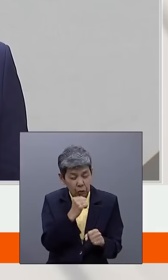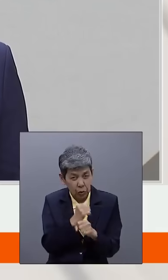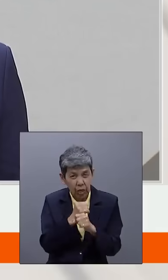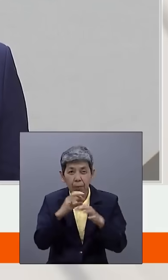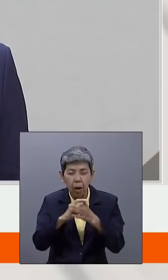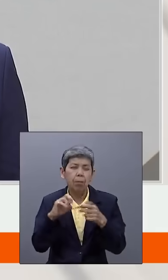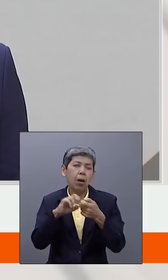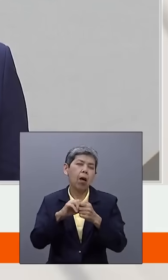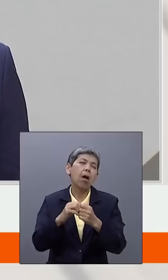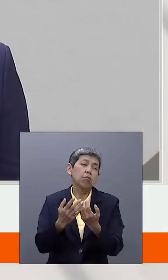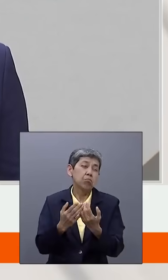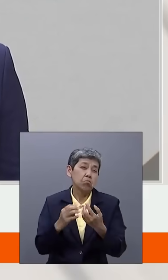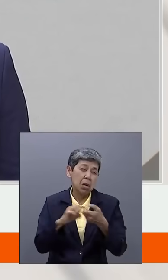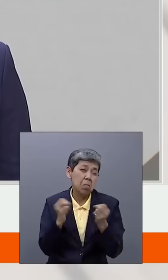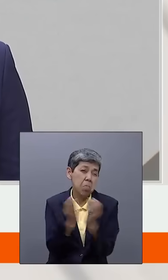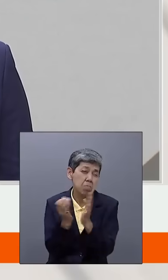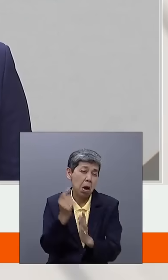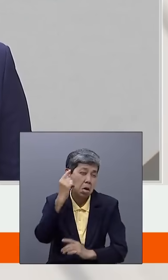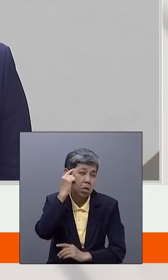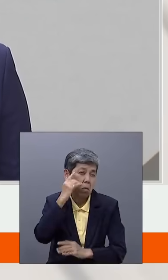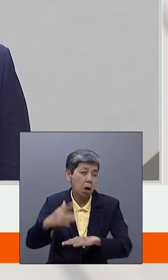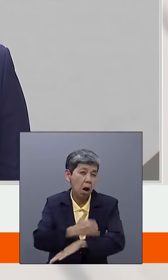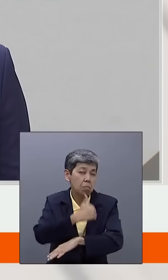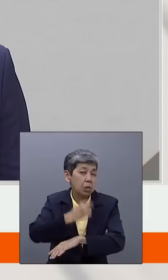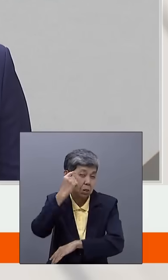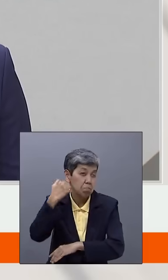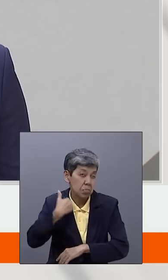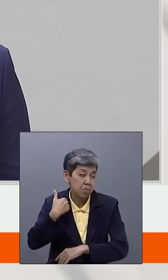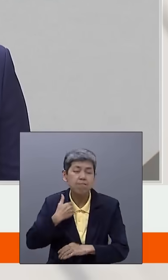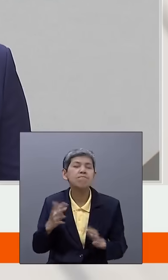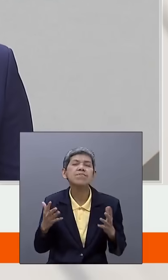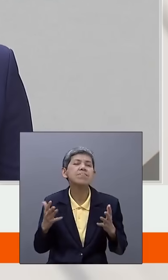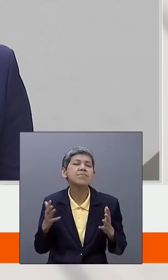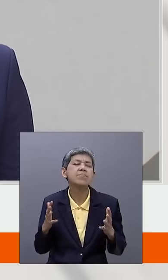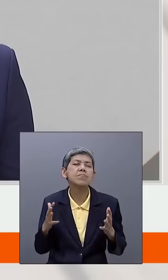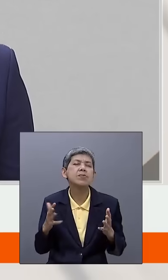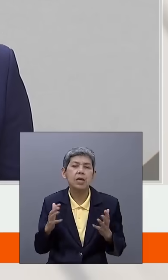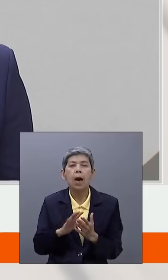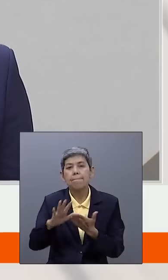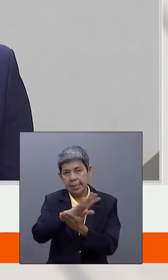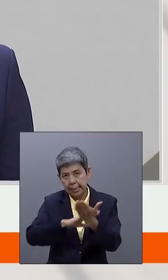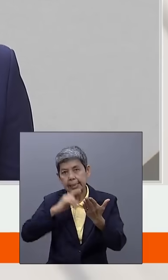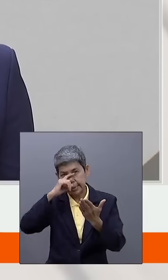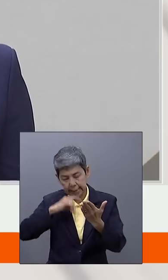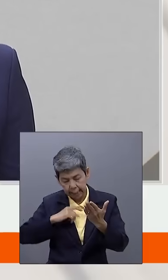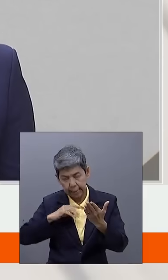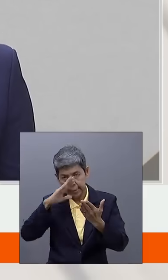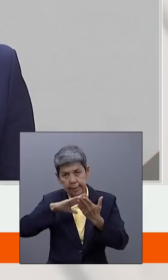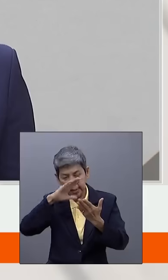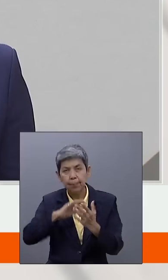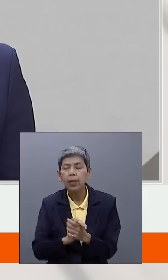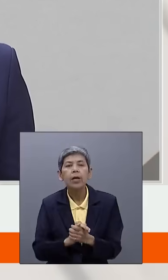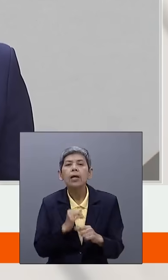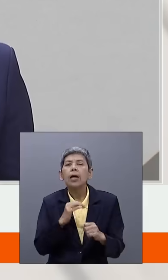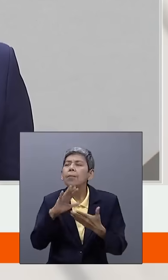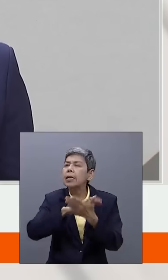ความวุ่นวายอีกครั้งไหมคะสำหรับประเทศไทยและการเมือง ไม่หรอกผมคิดว่าประเทศไทยมันจ่ายไป